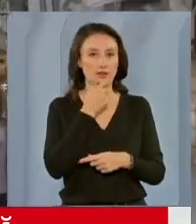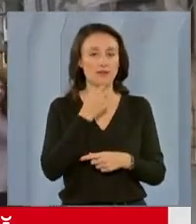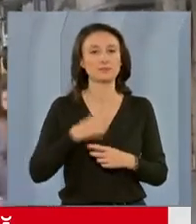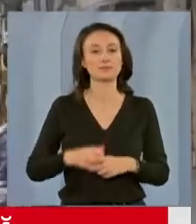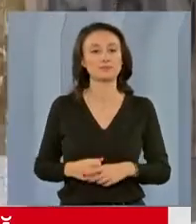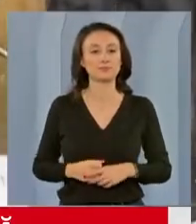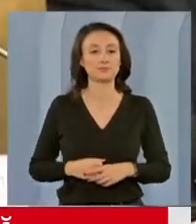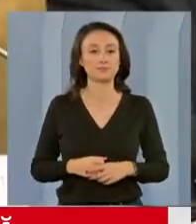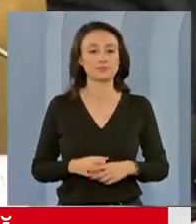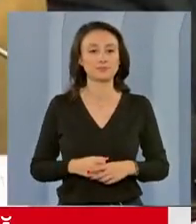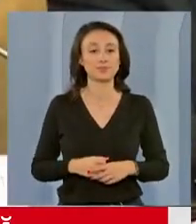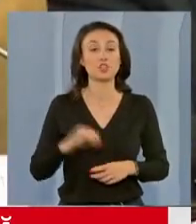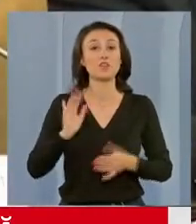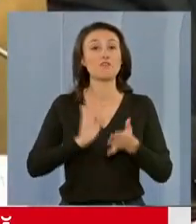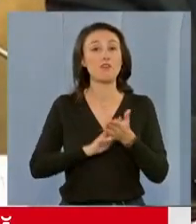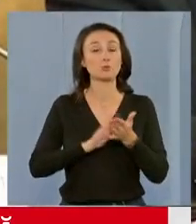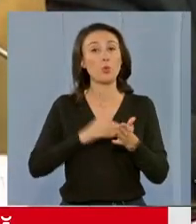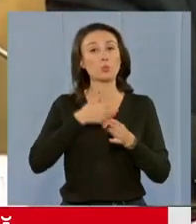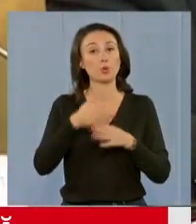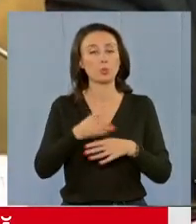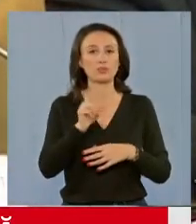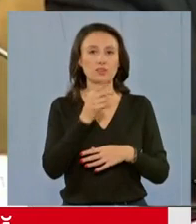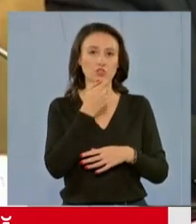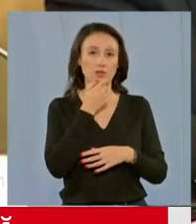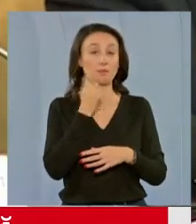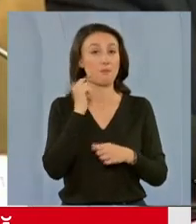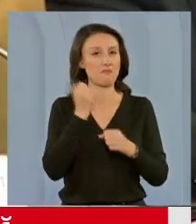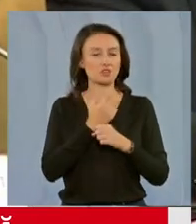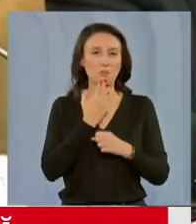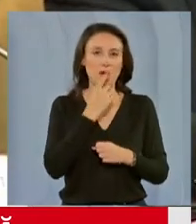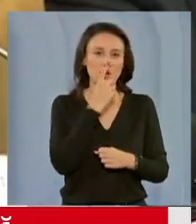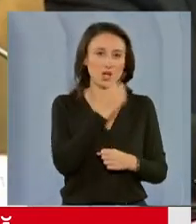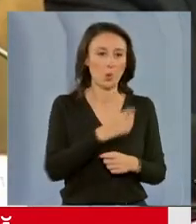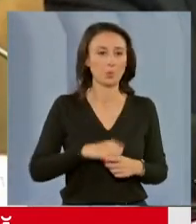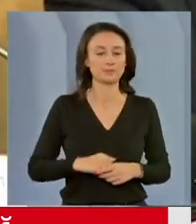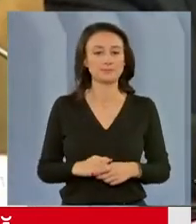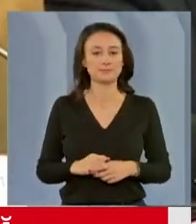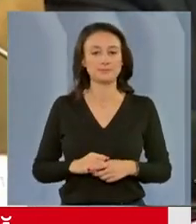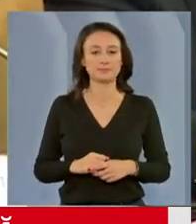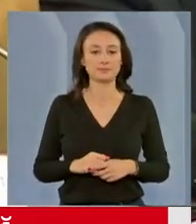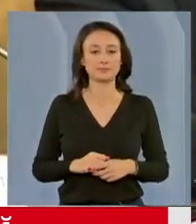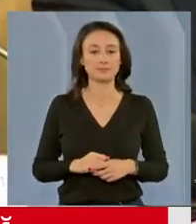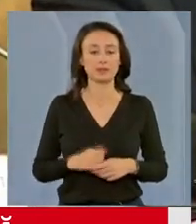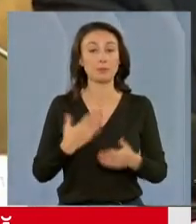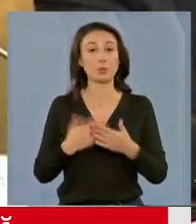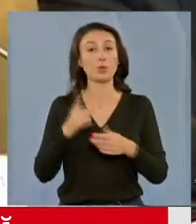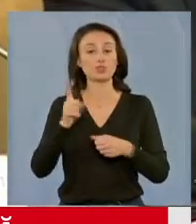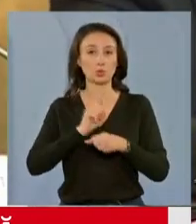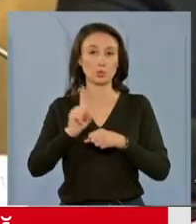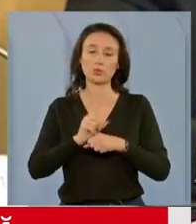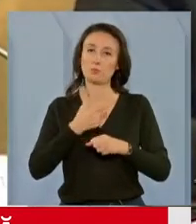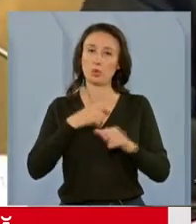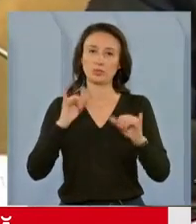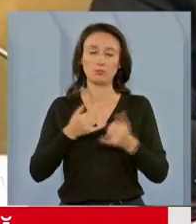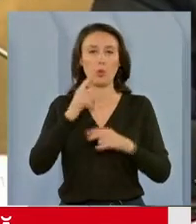lui Ion Iliescu. Iar faptul că au trecut 30 de ani mă face să-mi pară rău că, cum să zic eu, lucrurile astea se pot întâmpla